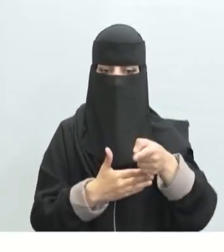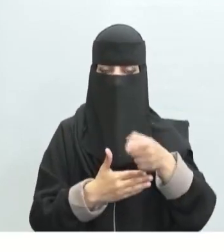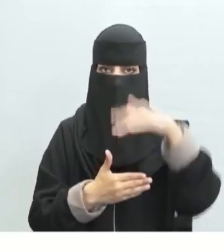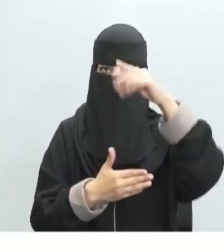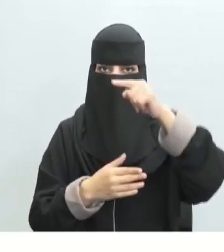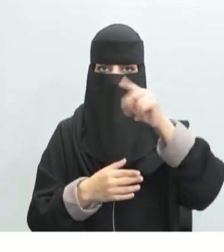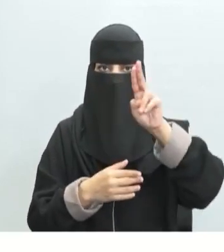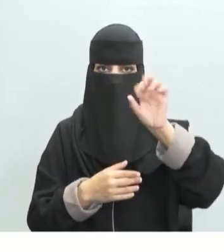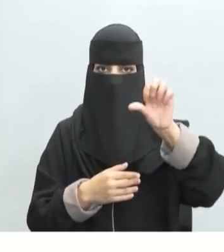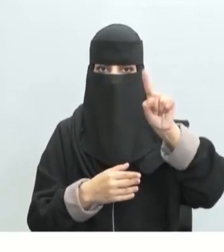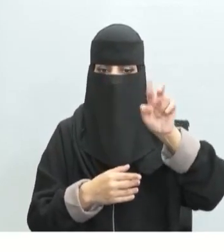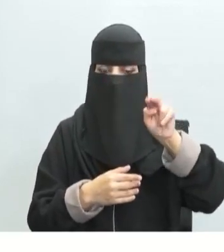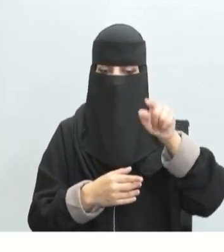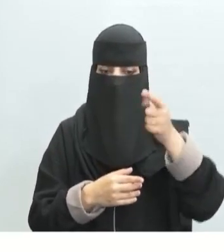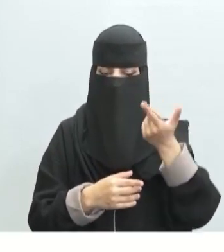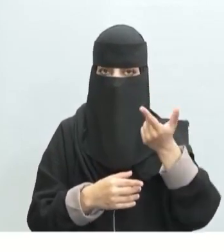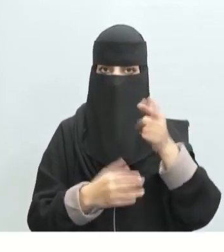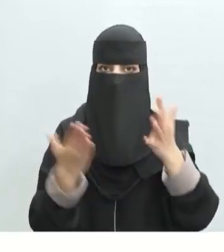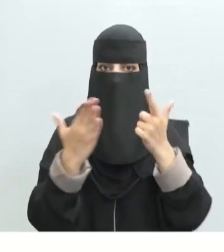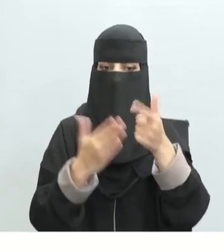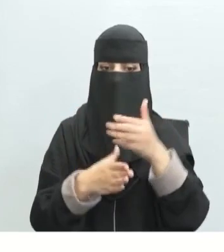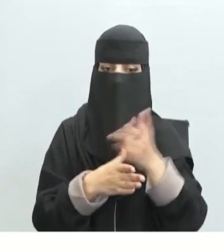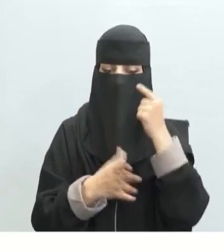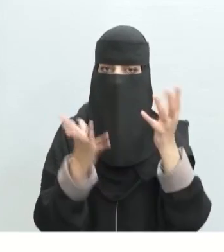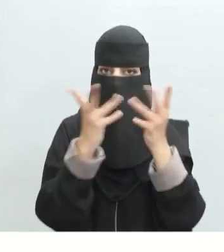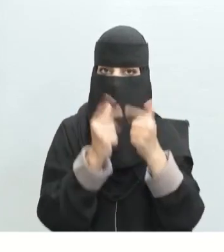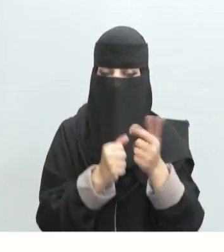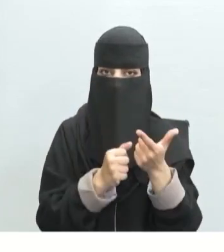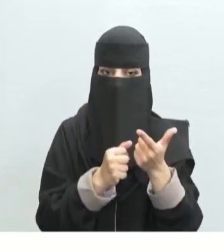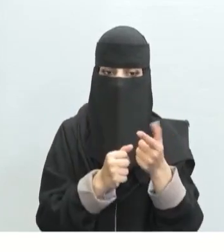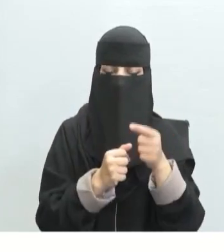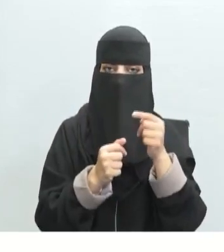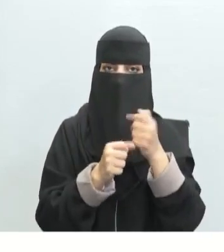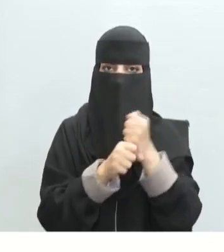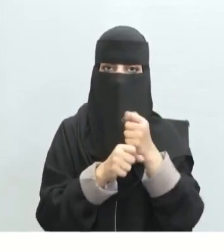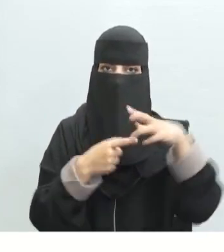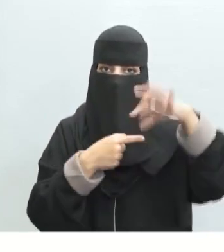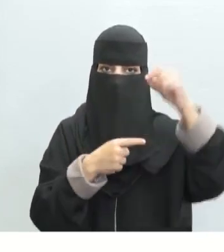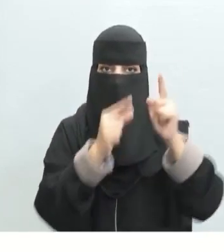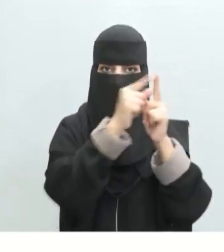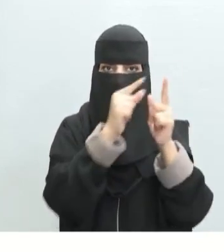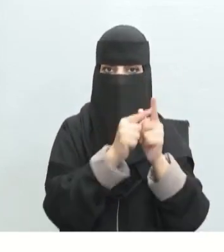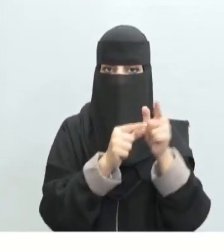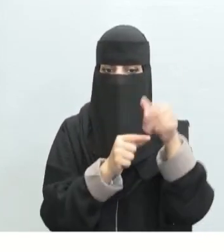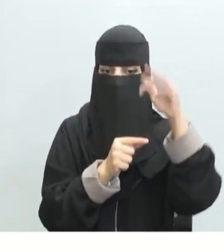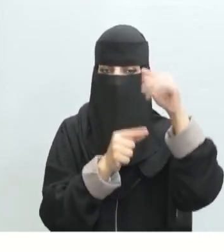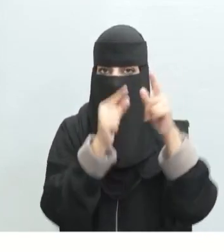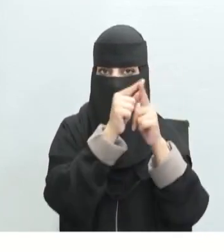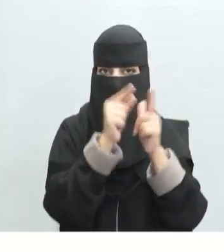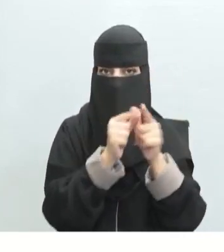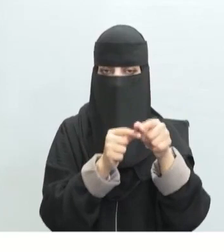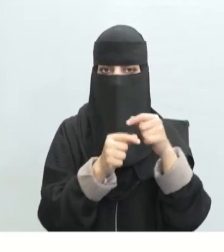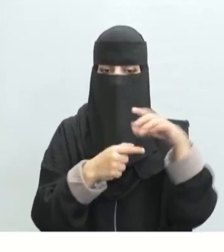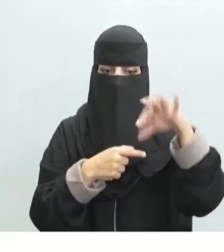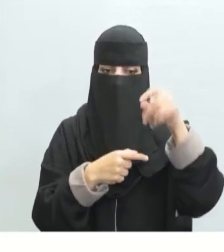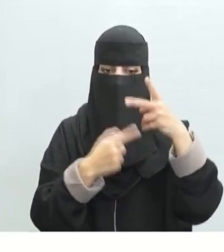والوتر 17 بس هو الحين يبغاني احسب الدوال المثلثيه للزاويه ب للزاويه ب